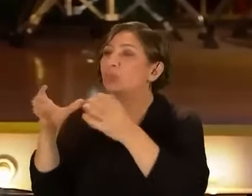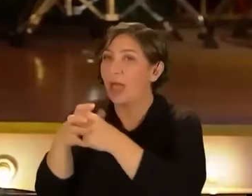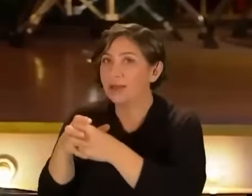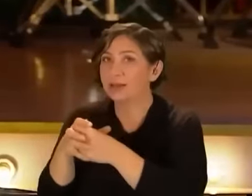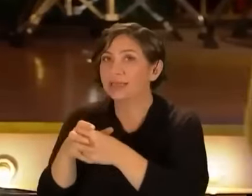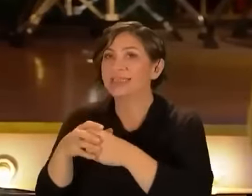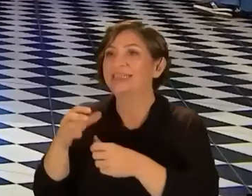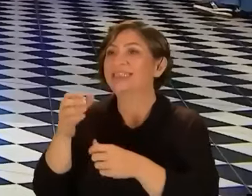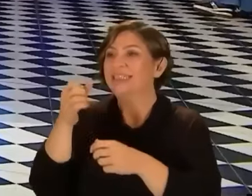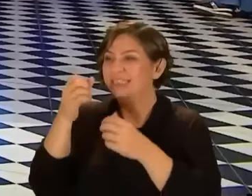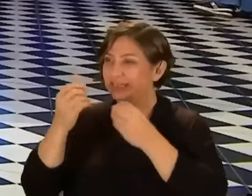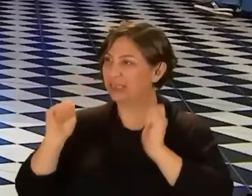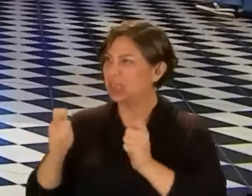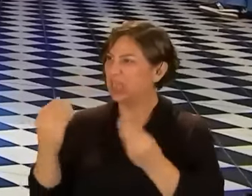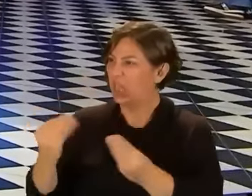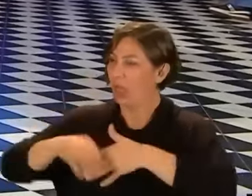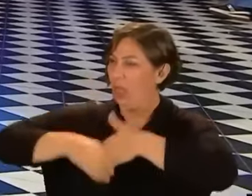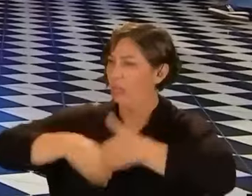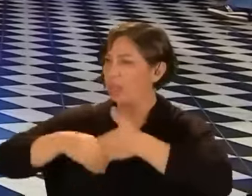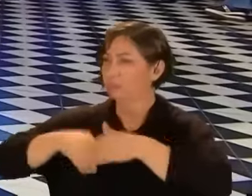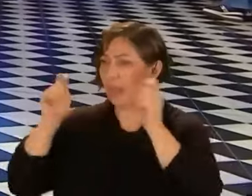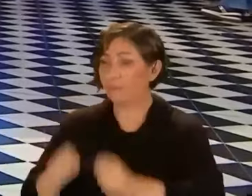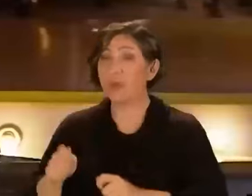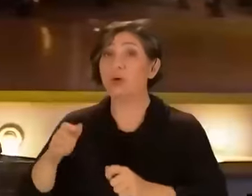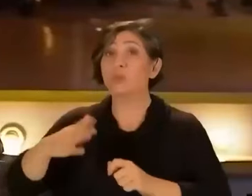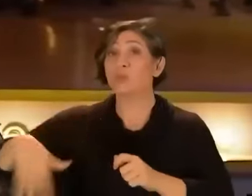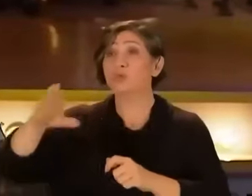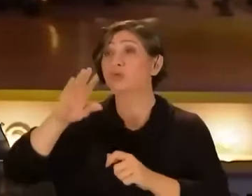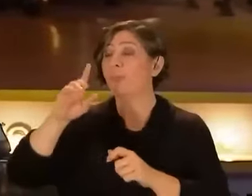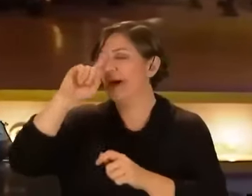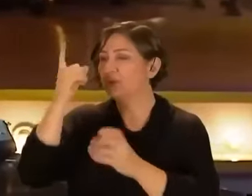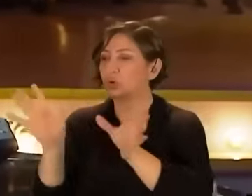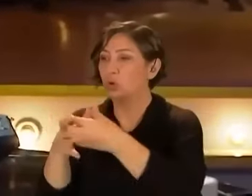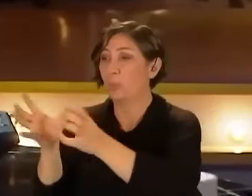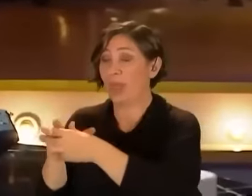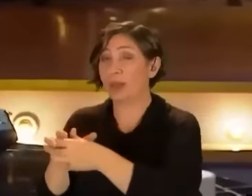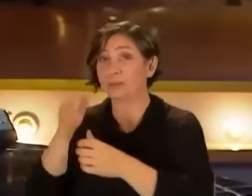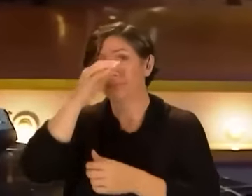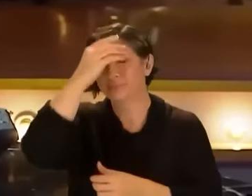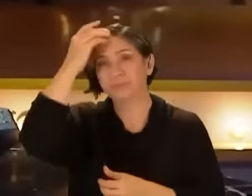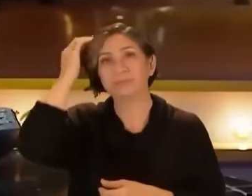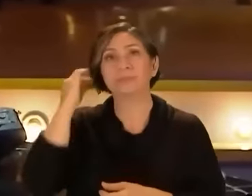independentlar sıkı anlaşmalar yaptılar. Bütün independentlar ve onlar